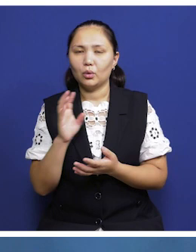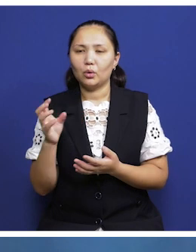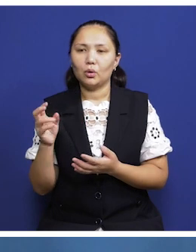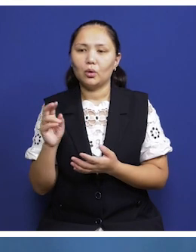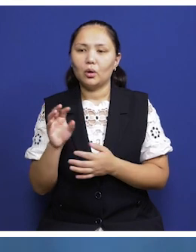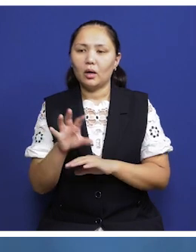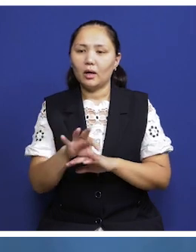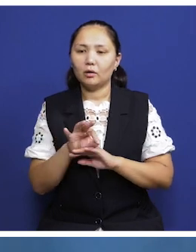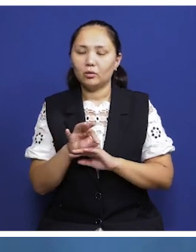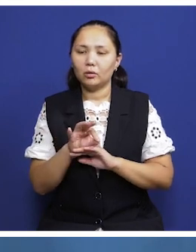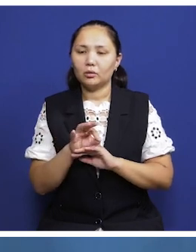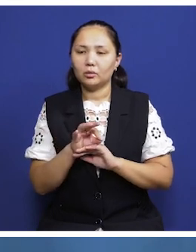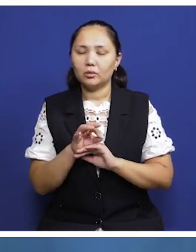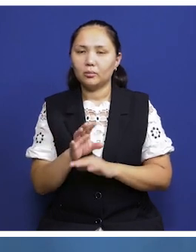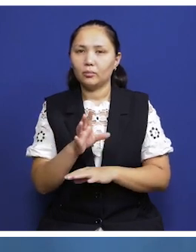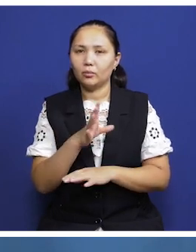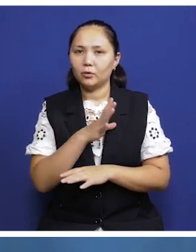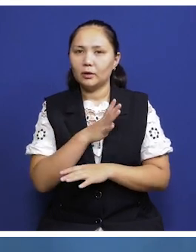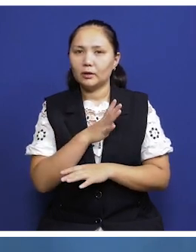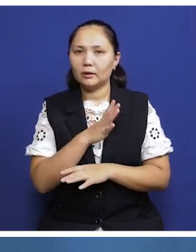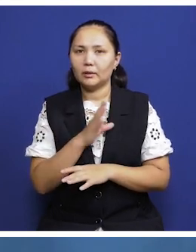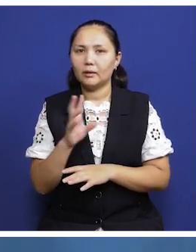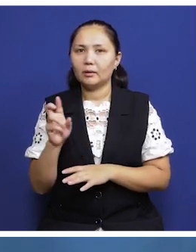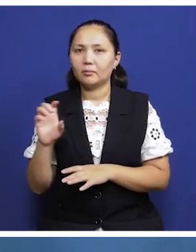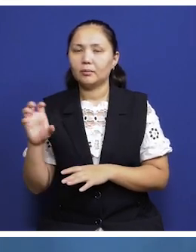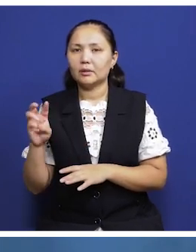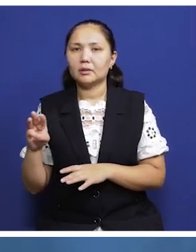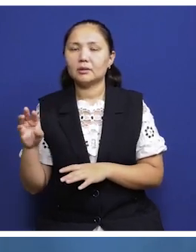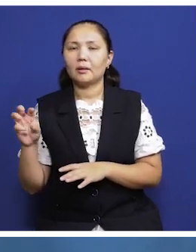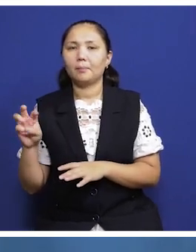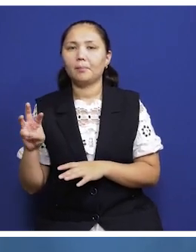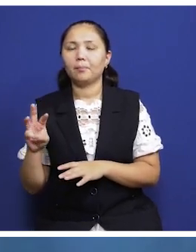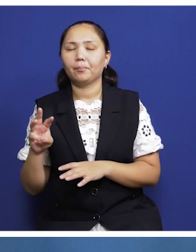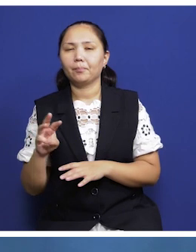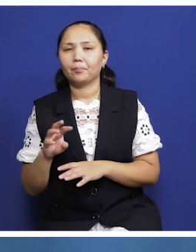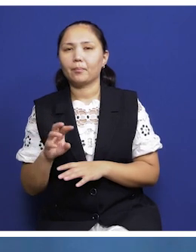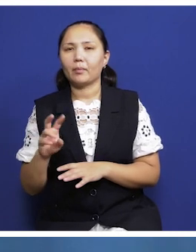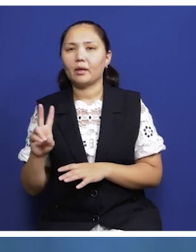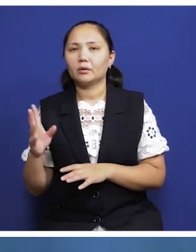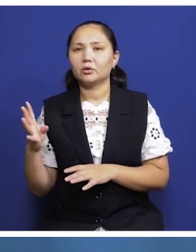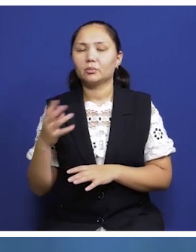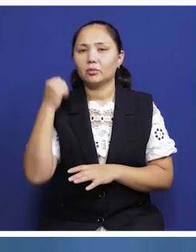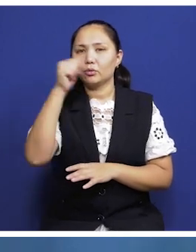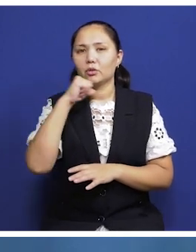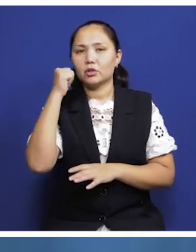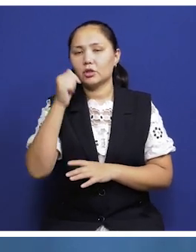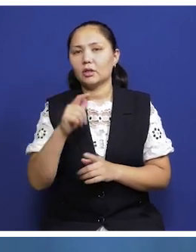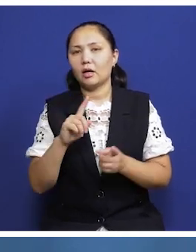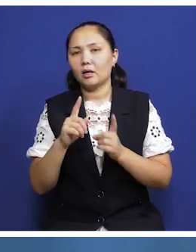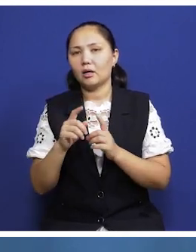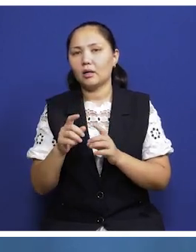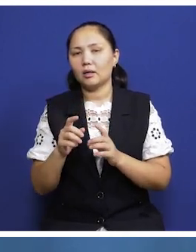пайдалануға тапсырылатын болады. Ал Бестам елді мекенінде ауыз су құрылысы 2024 жылға өтпеді, сол 2024